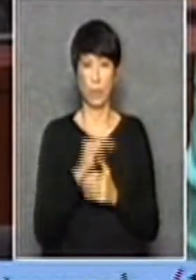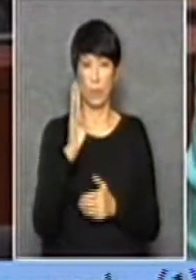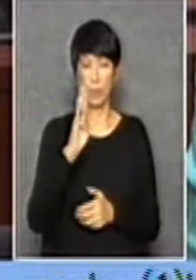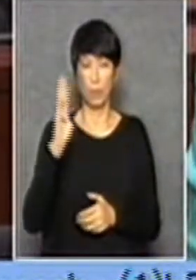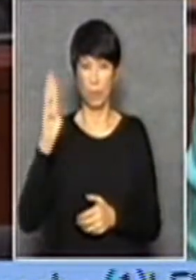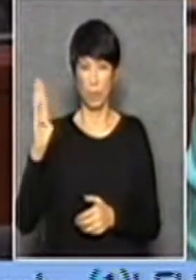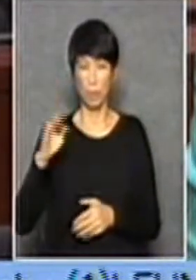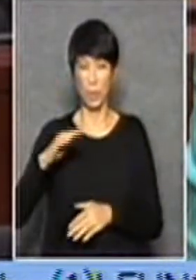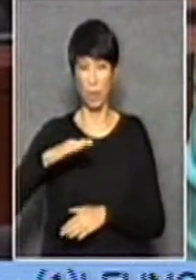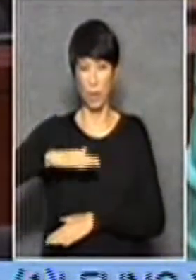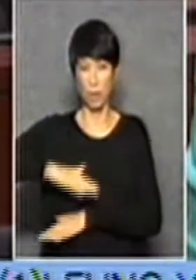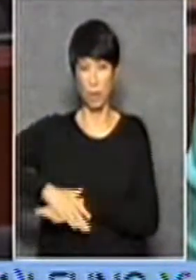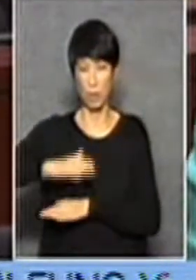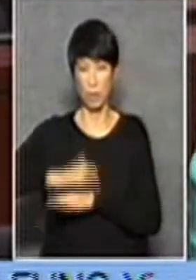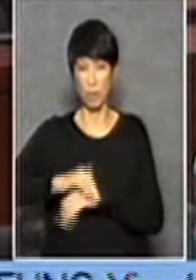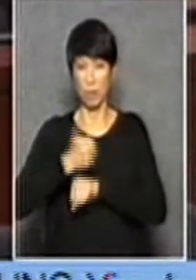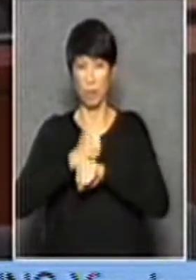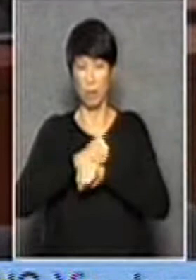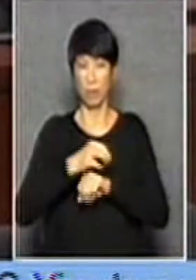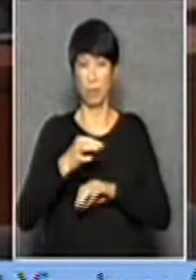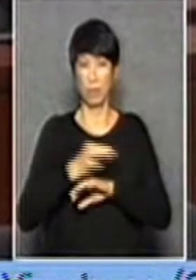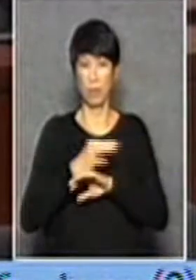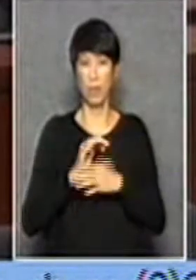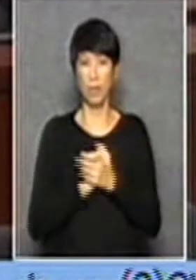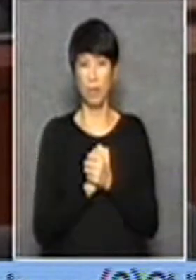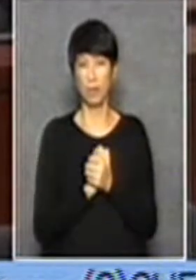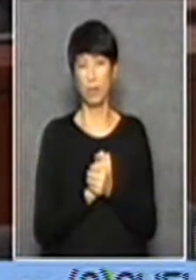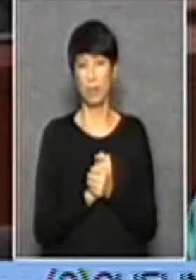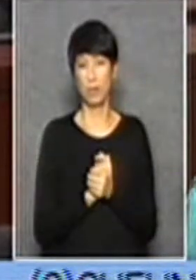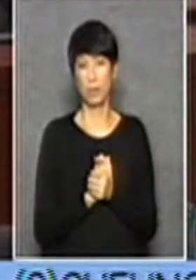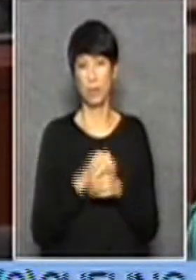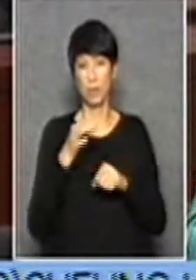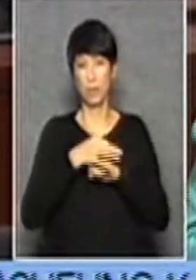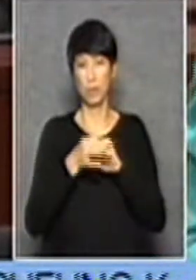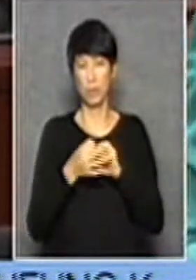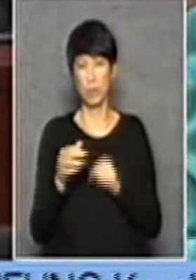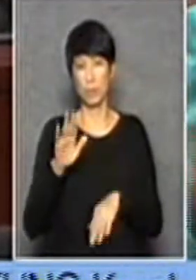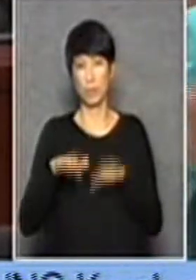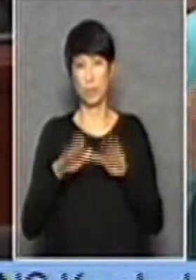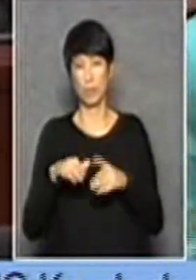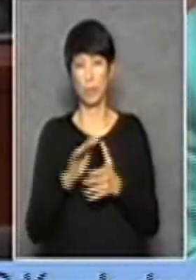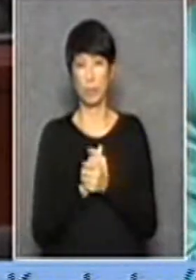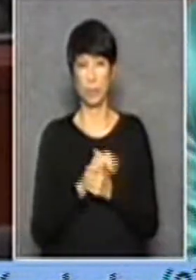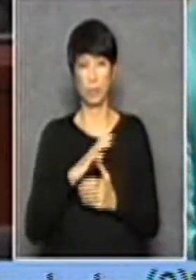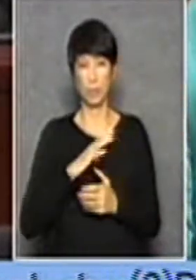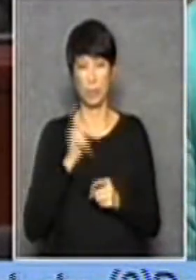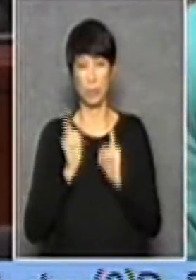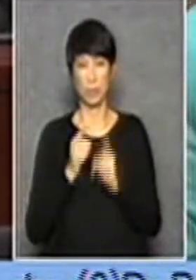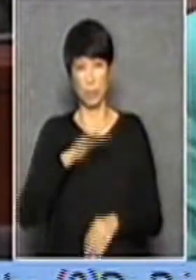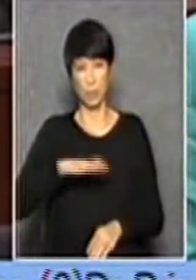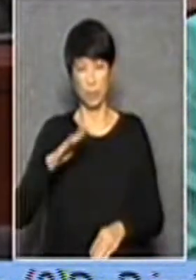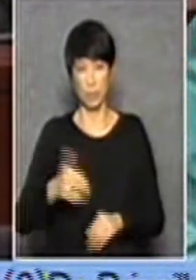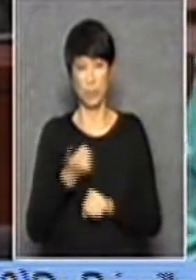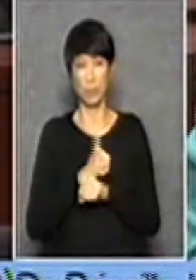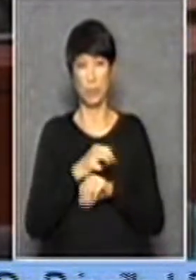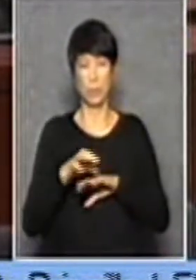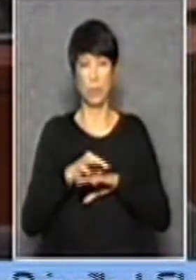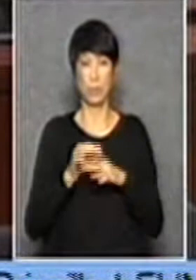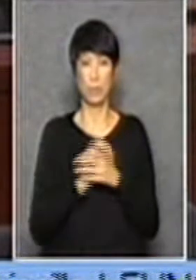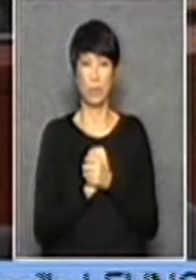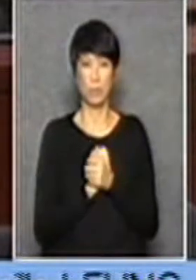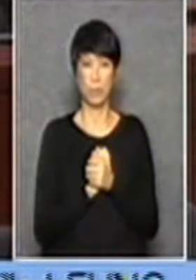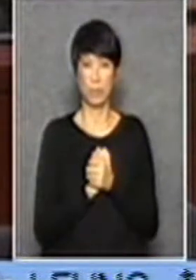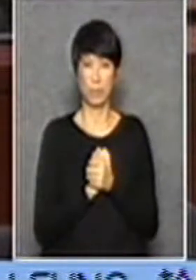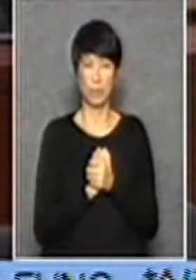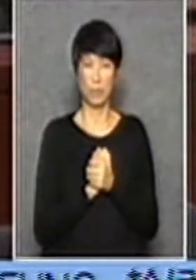金，世界各地現在都有類似這些嬰兒儲蓄基金或者兒童基金的